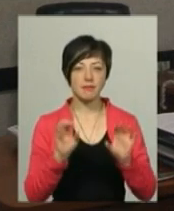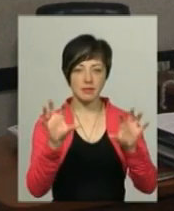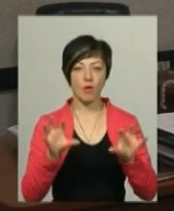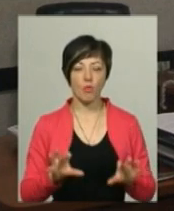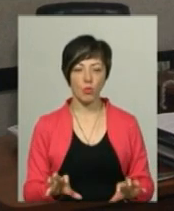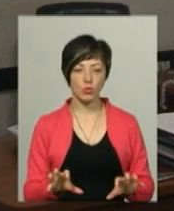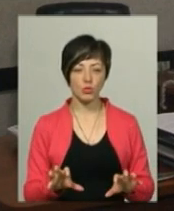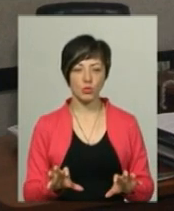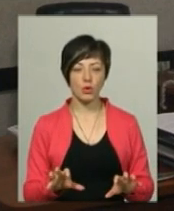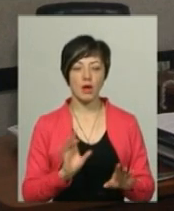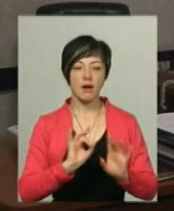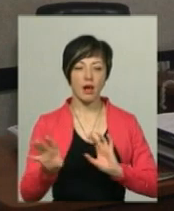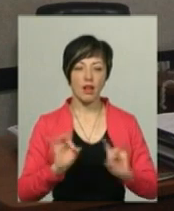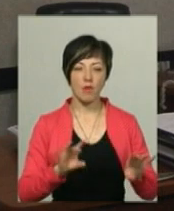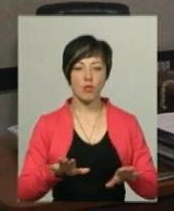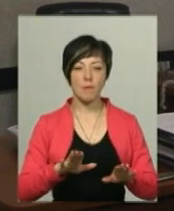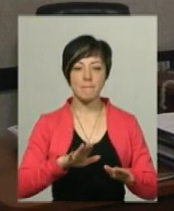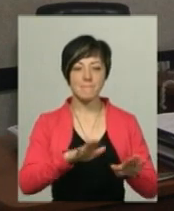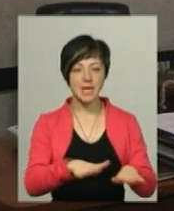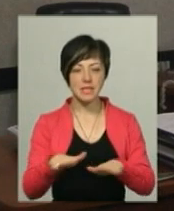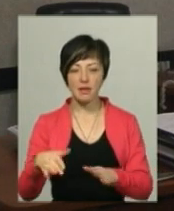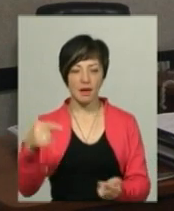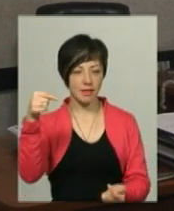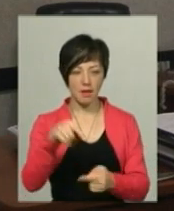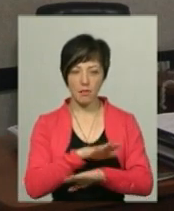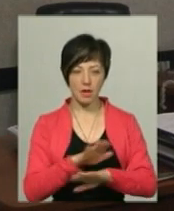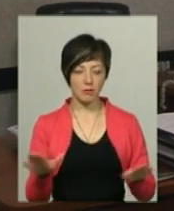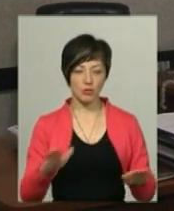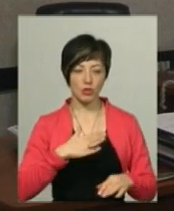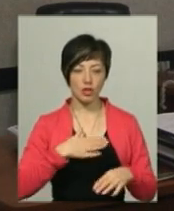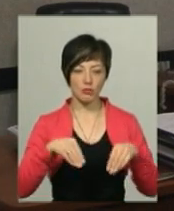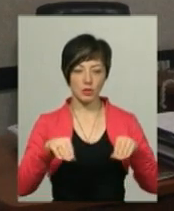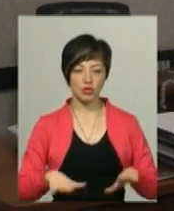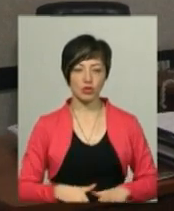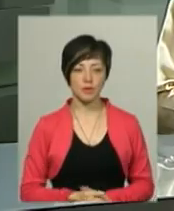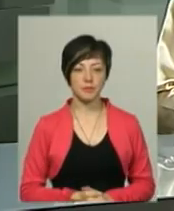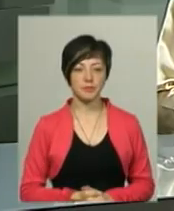незаконну рекламу в містах, які не передбачені нашим рішенням.